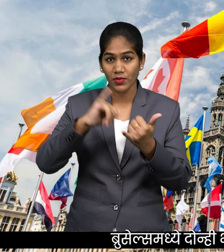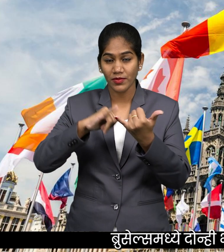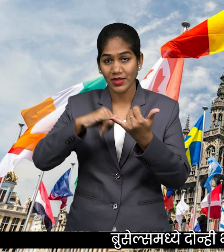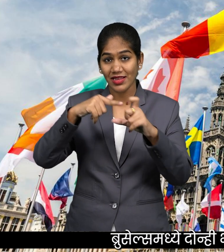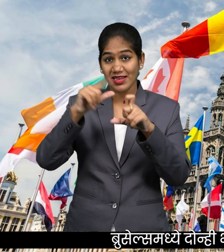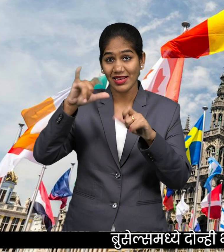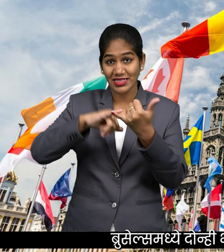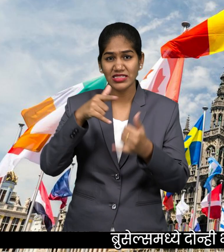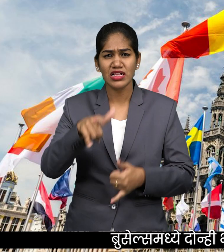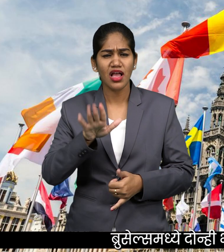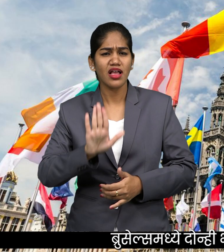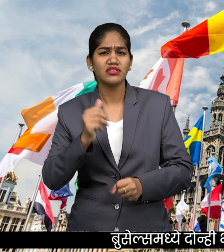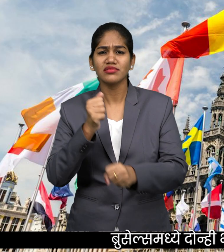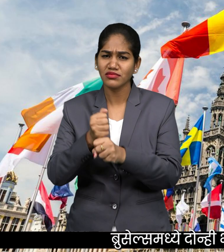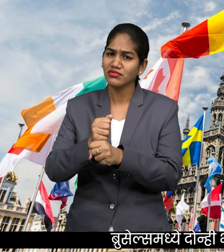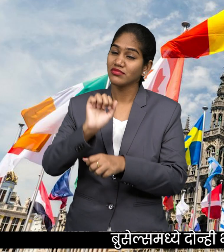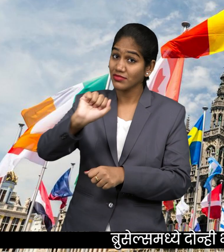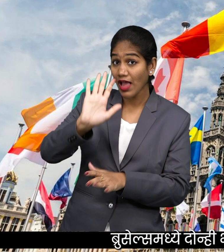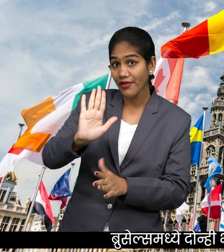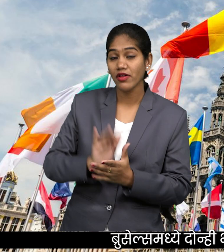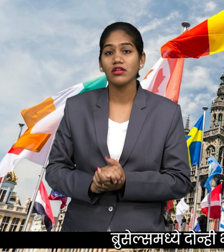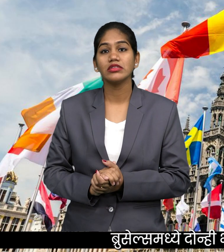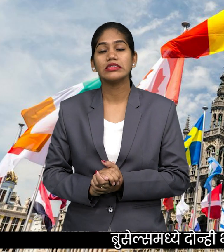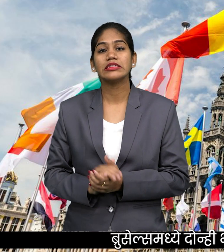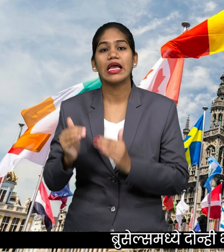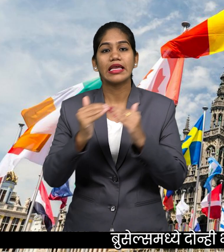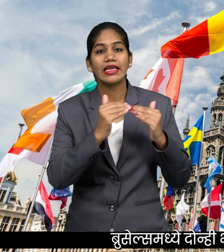ब्रुसेलमध्ये दोन्ही भाषिक समुदायांचे समान प्रतिनिधित्व